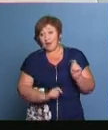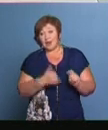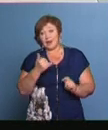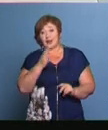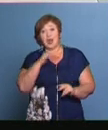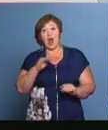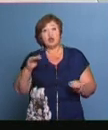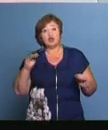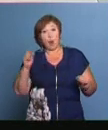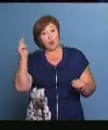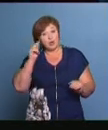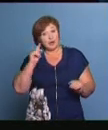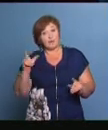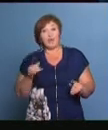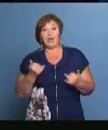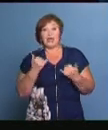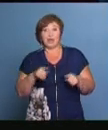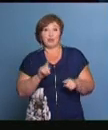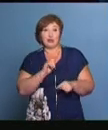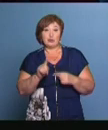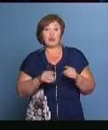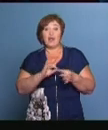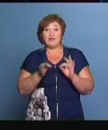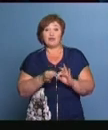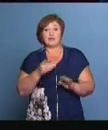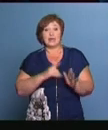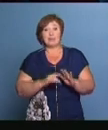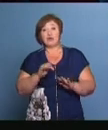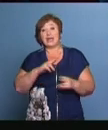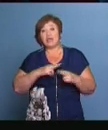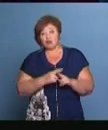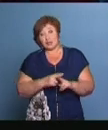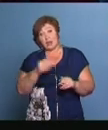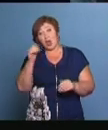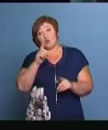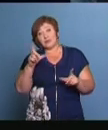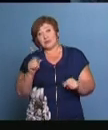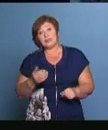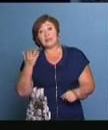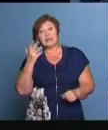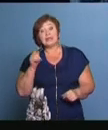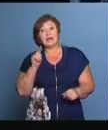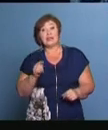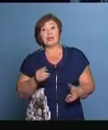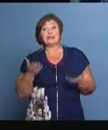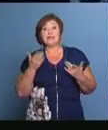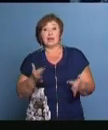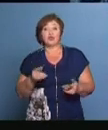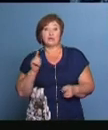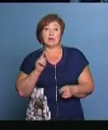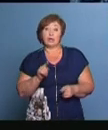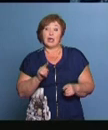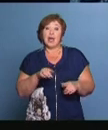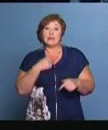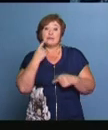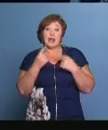а создатели фильмов. Придумали фестиваль в Ижевском научно-техническом центре «Механик» 8 лет назад. За это время он стал популярным не только в